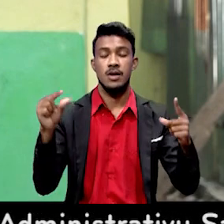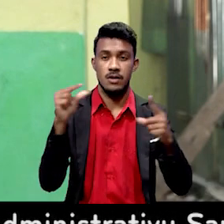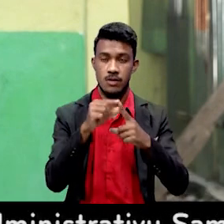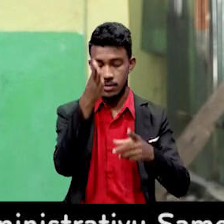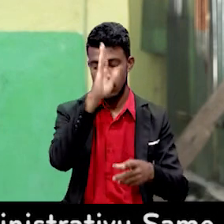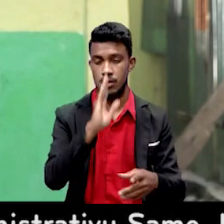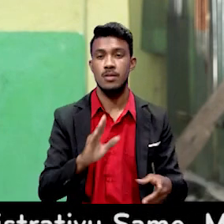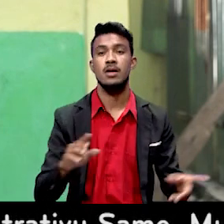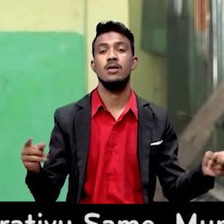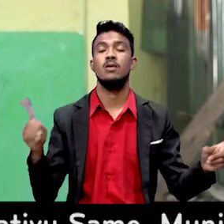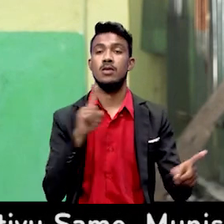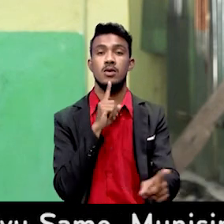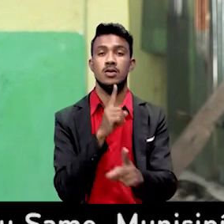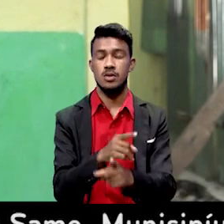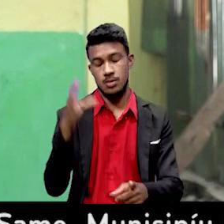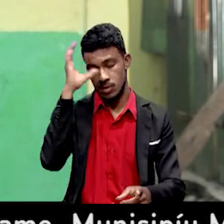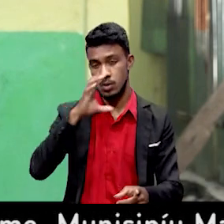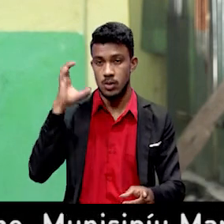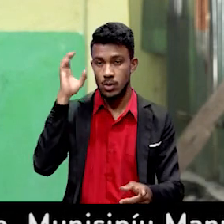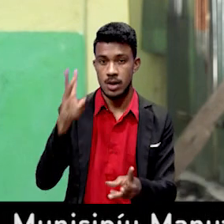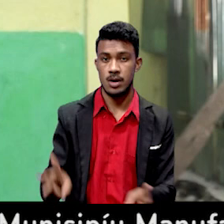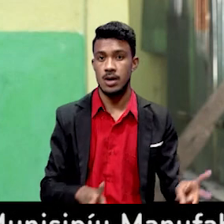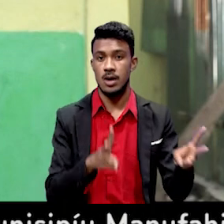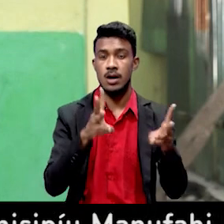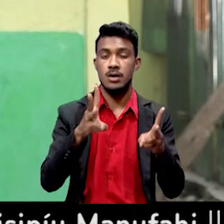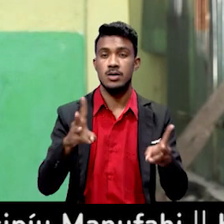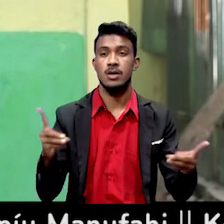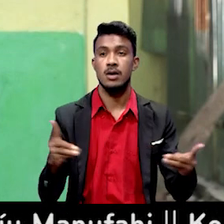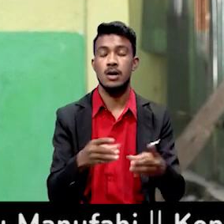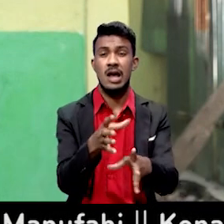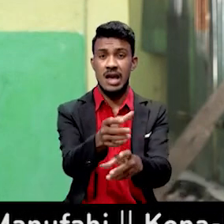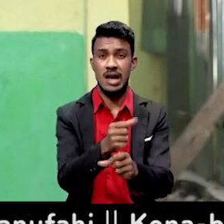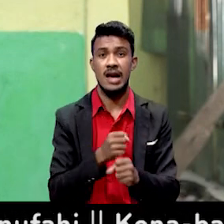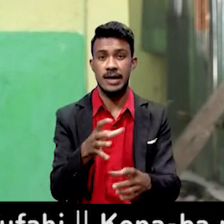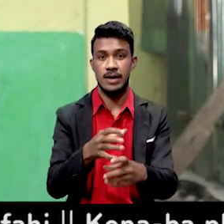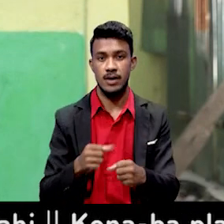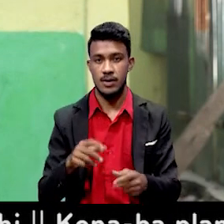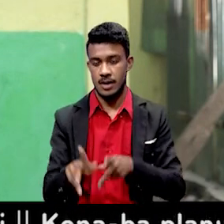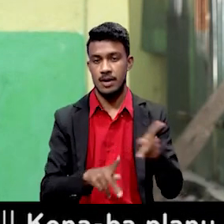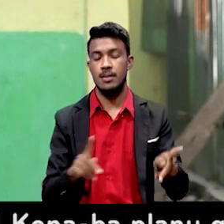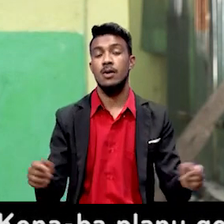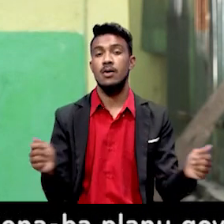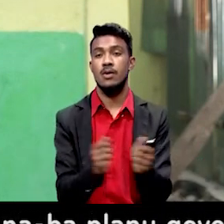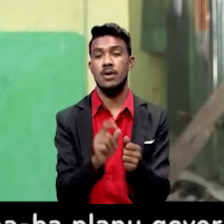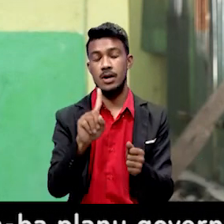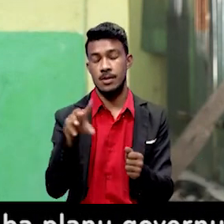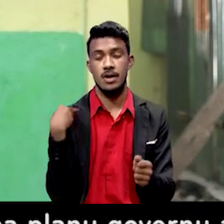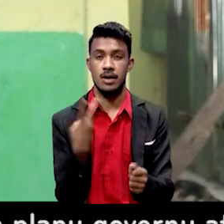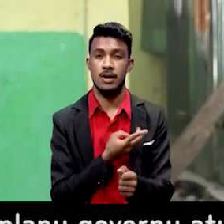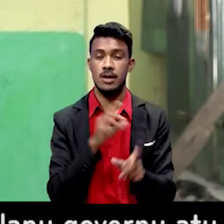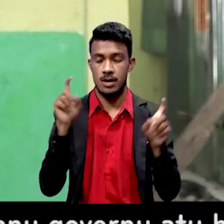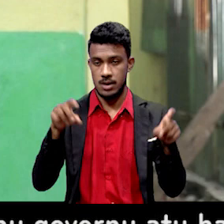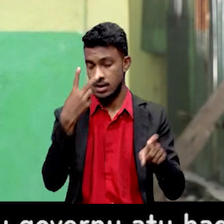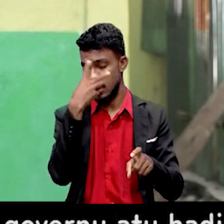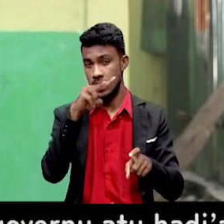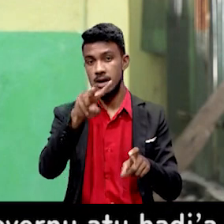pratu. Kodi puka dalam para atau impata tiap berhadau fokus ni. Ah, ini ni mak itu tendi hari ini ni.